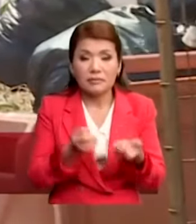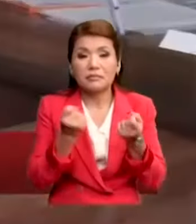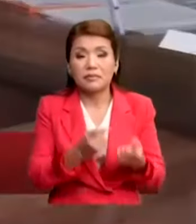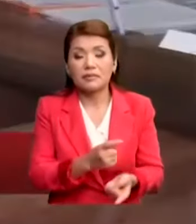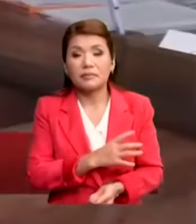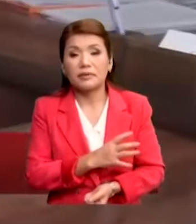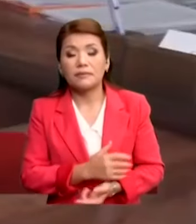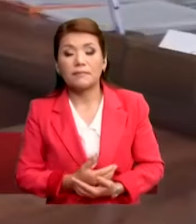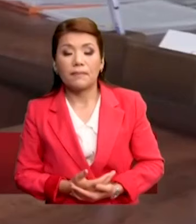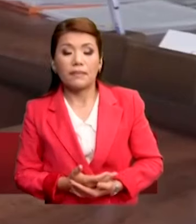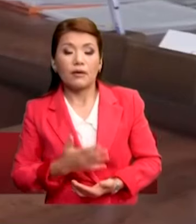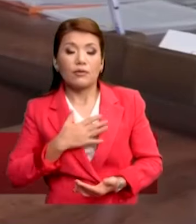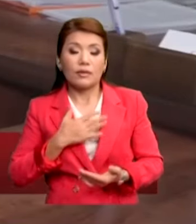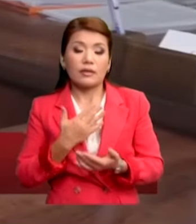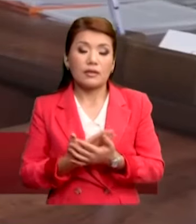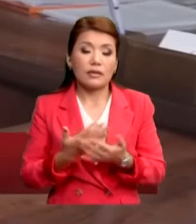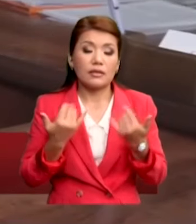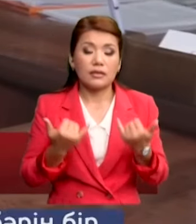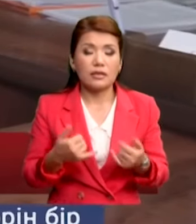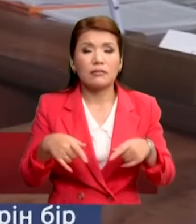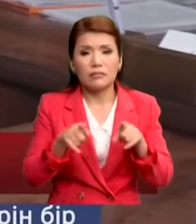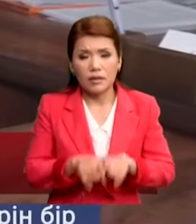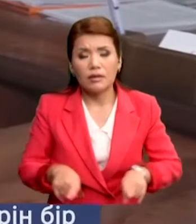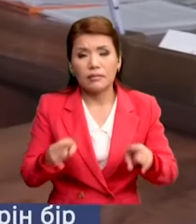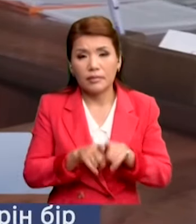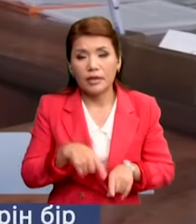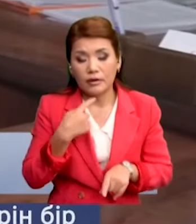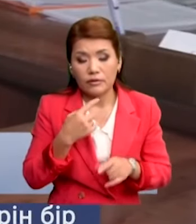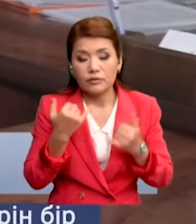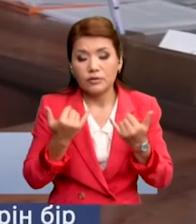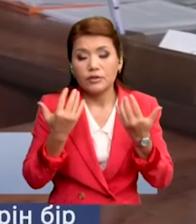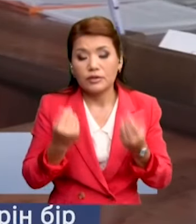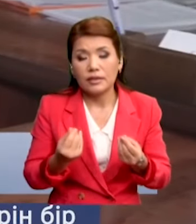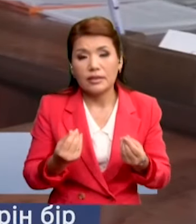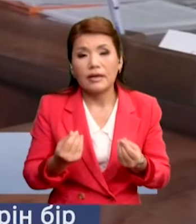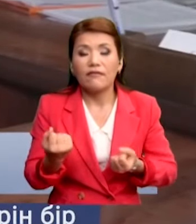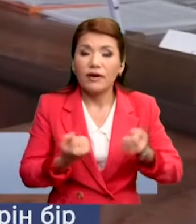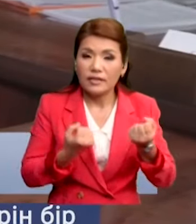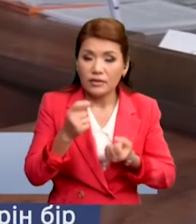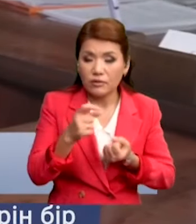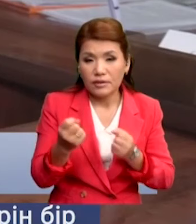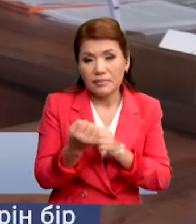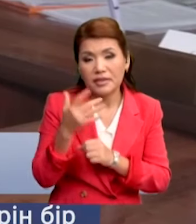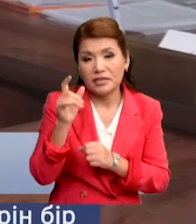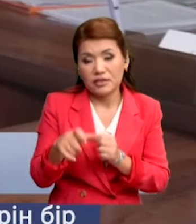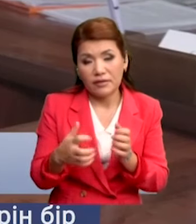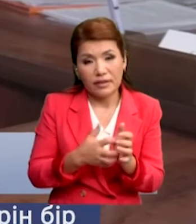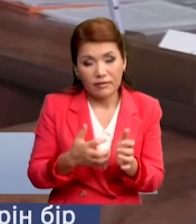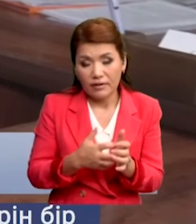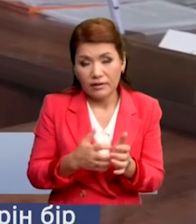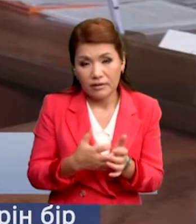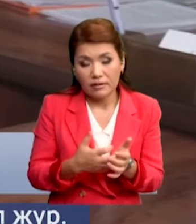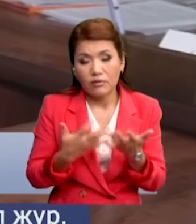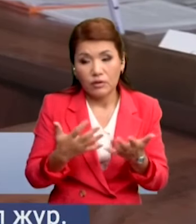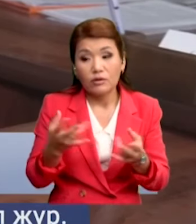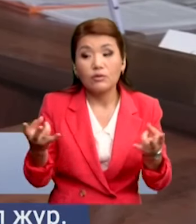дейді. У меня действительно на сегодняшний день, я уже неоднократно говорил, что у меня на сегодняшний день дефицит водителей 15 человек. Это